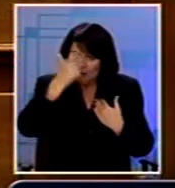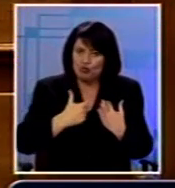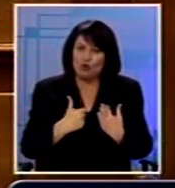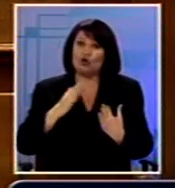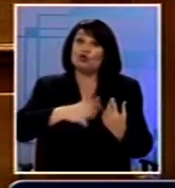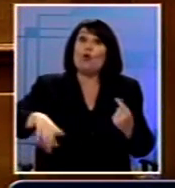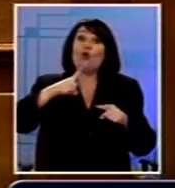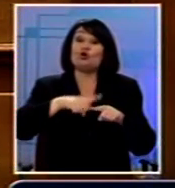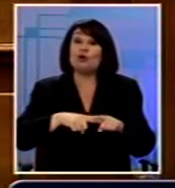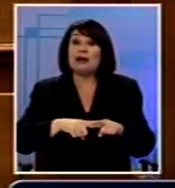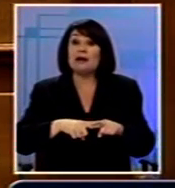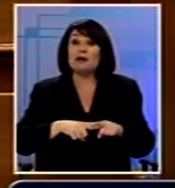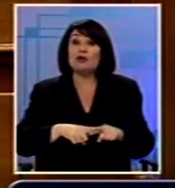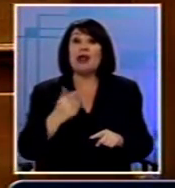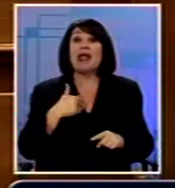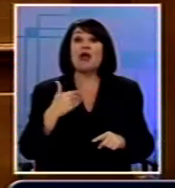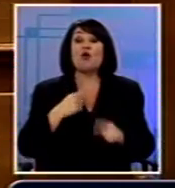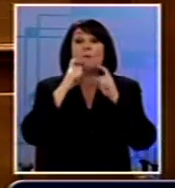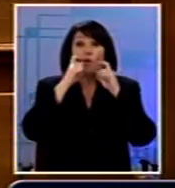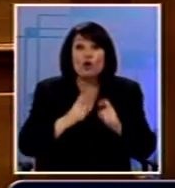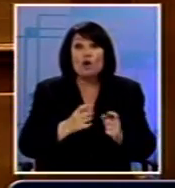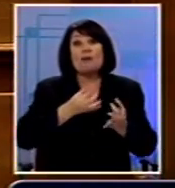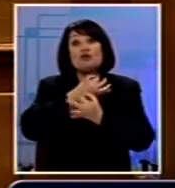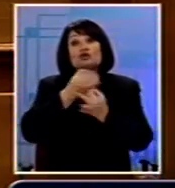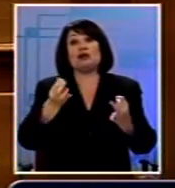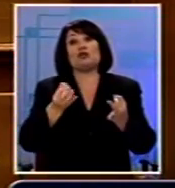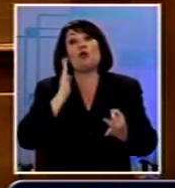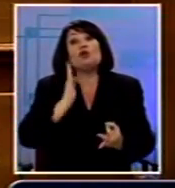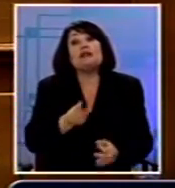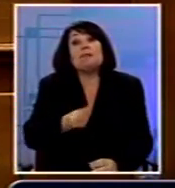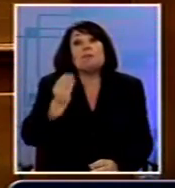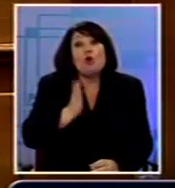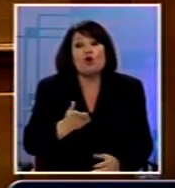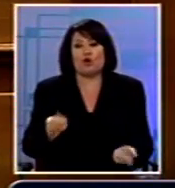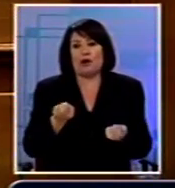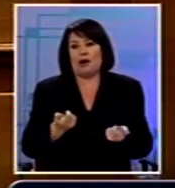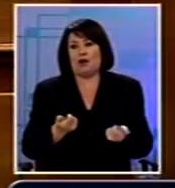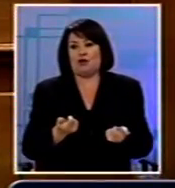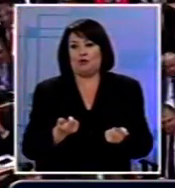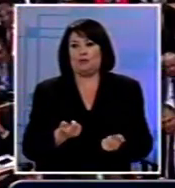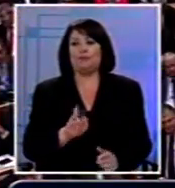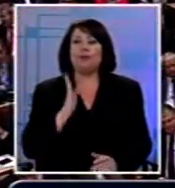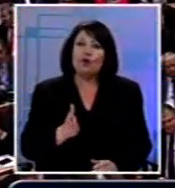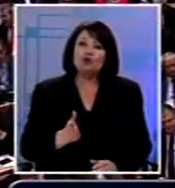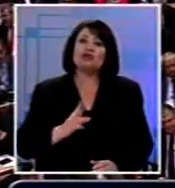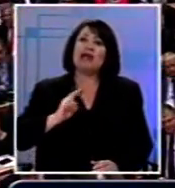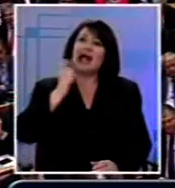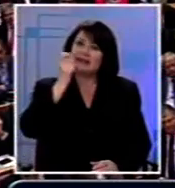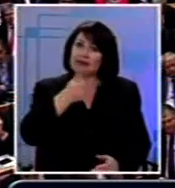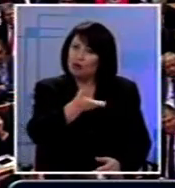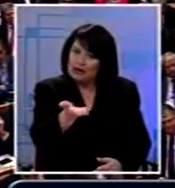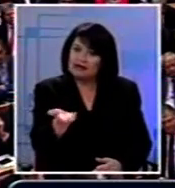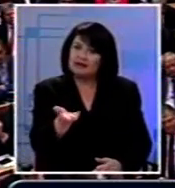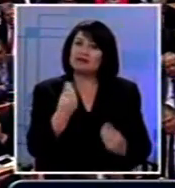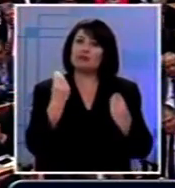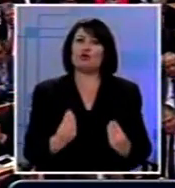όλων των Ελλήνων. Γιατί είμαι θεσμικά υποχρεωμένος να κάνω ό,τι μπορώ. Ώστε να δίνει και αντιπολίτευση